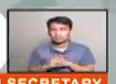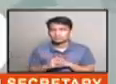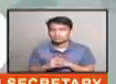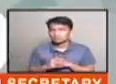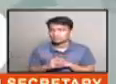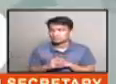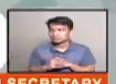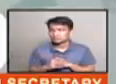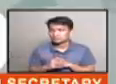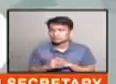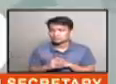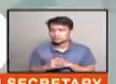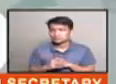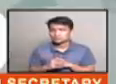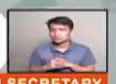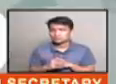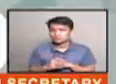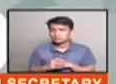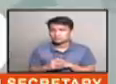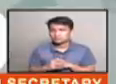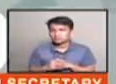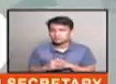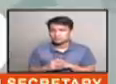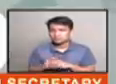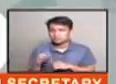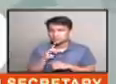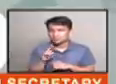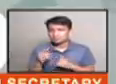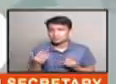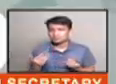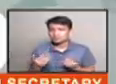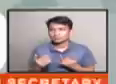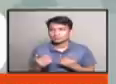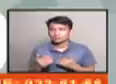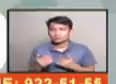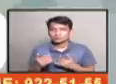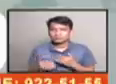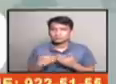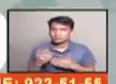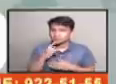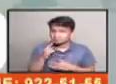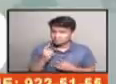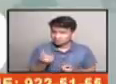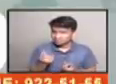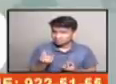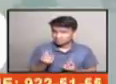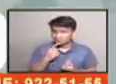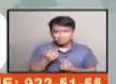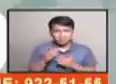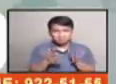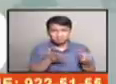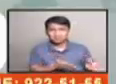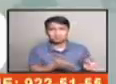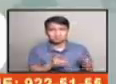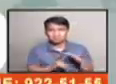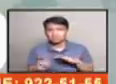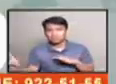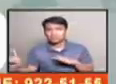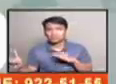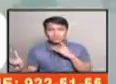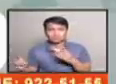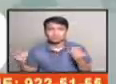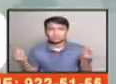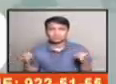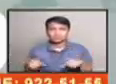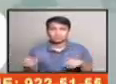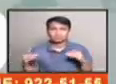motion pa po yung gulong, tsaka plastic po yung fender. Hindi, ma'am. Yes. Hindi namin narinig. Yes, ma'am. Pero dapat hindi mo po iniiwanan yung